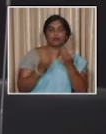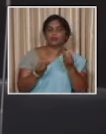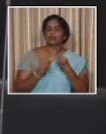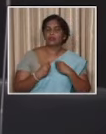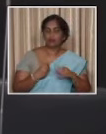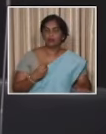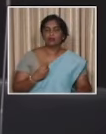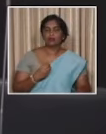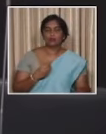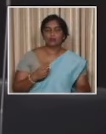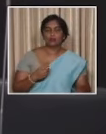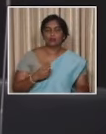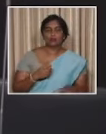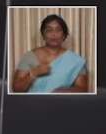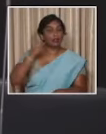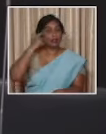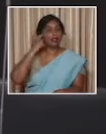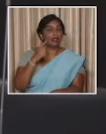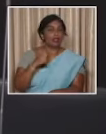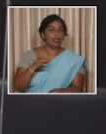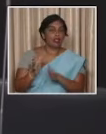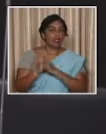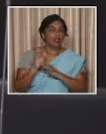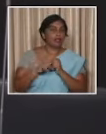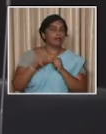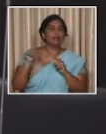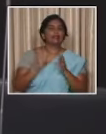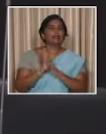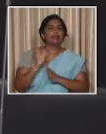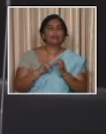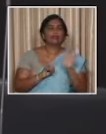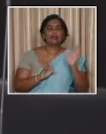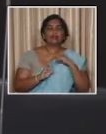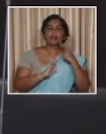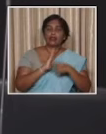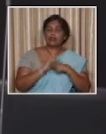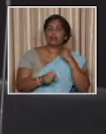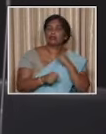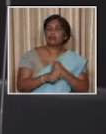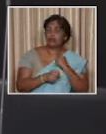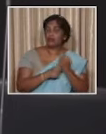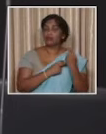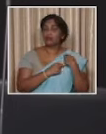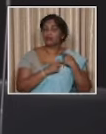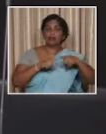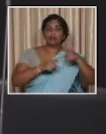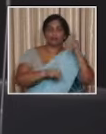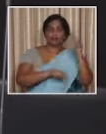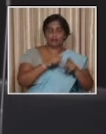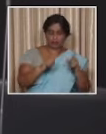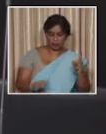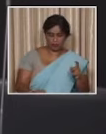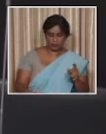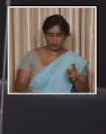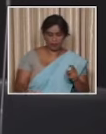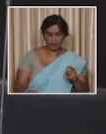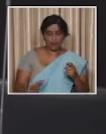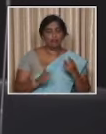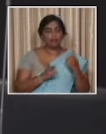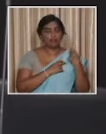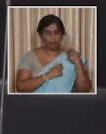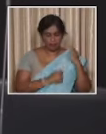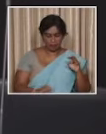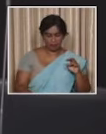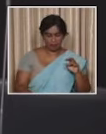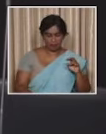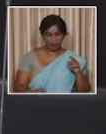ඉතින් ඒක නිසා හිතන්නේ ඒව ඇමති කරනවා කියලා. ඇමති නෙමෙයි මේ රට ආණ්ඩු කරන්නේ වෙනත් පාර්ශවයක් විසින් තමයි ආණ්ඩු කරන්නේ. ඉතින්